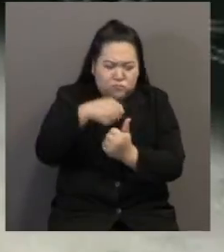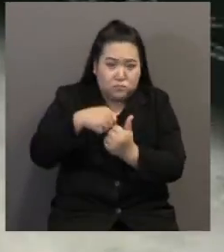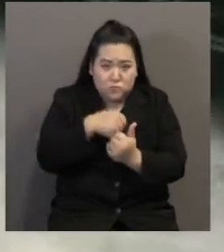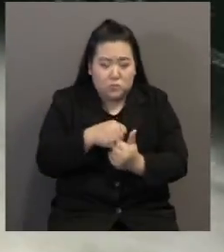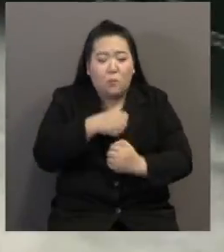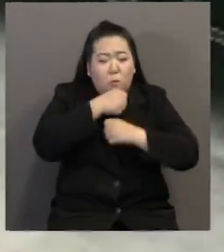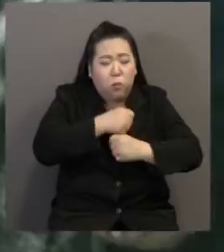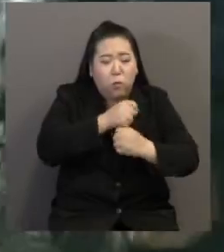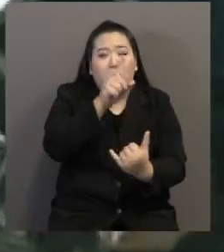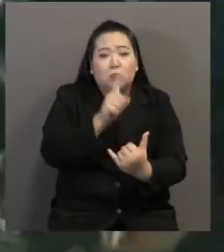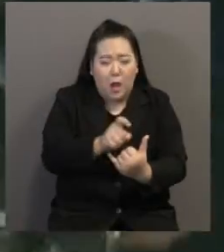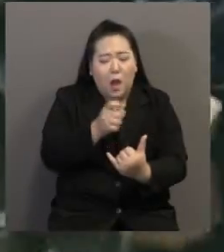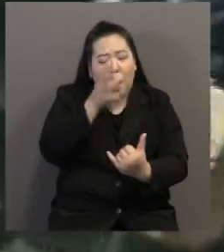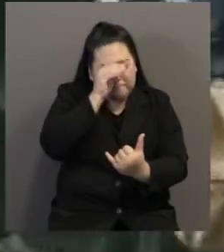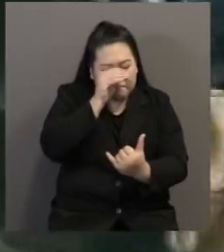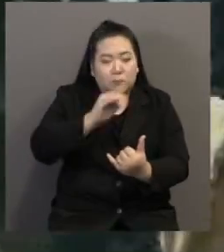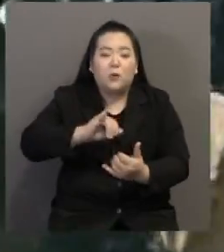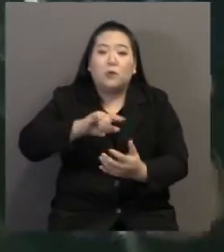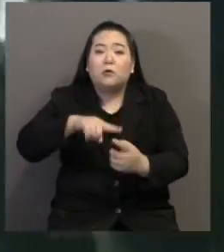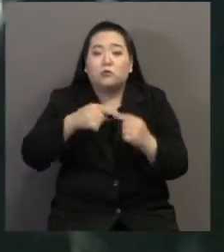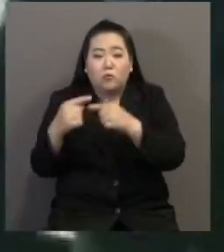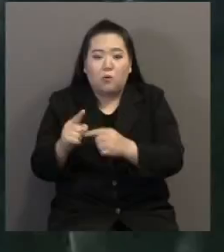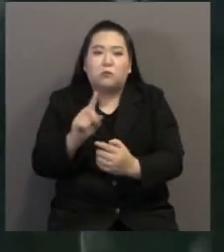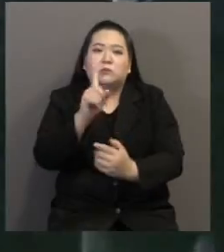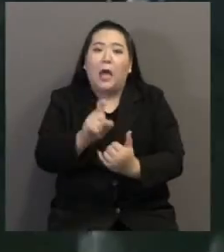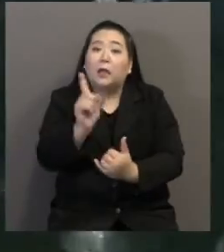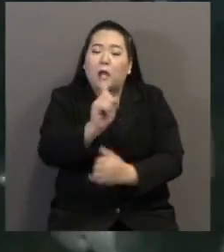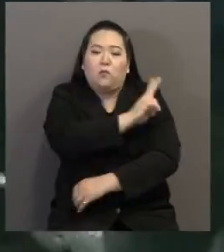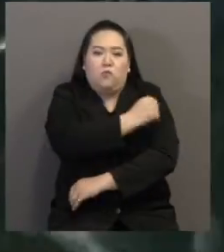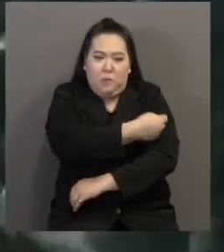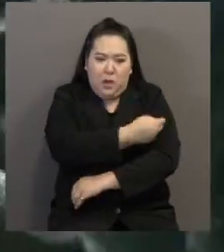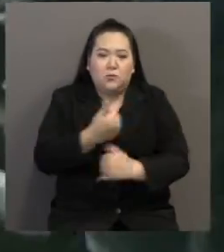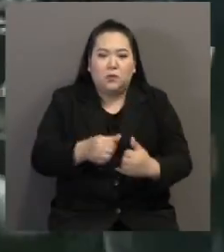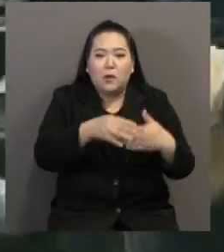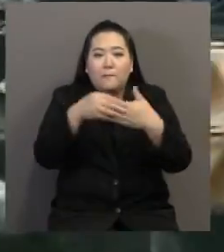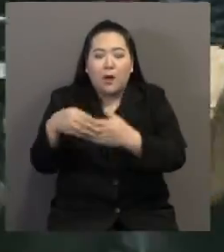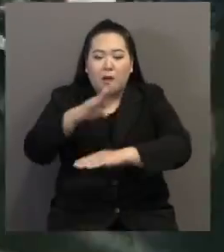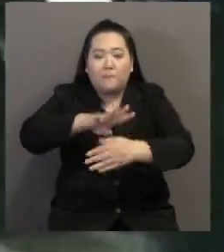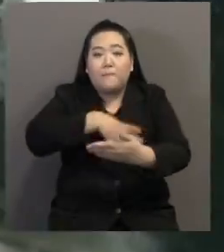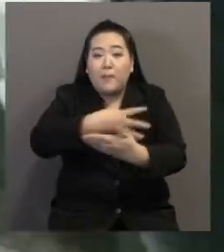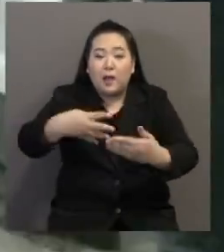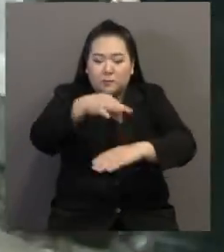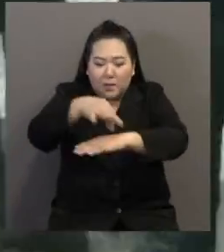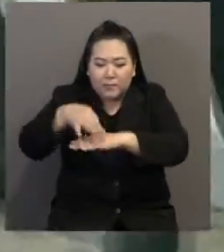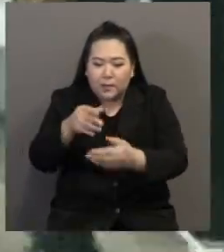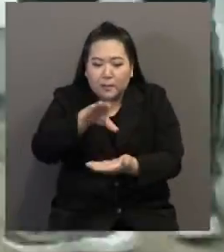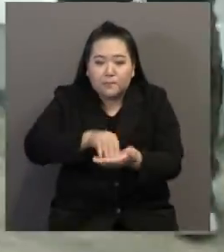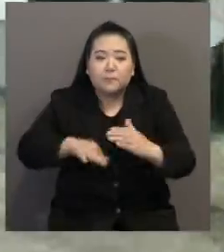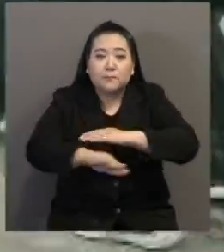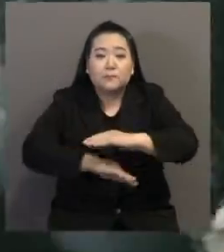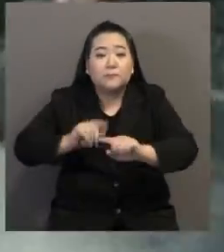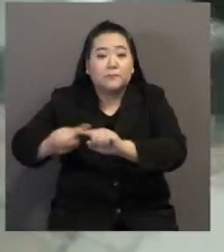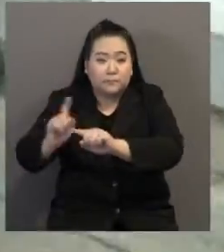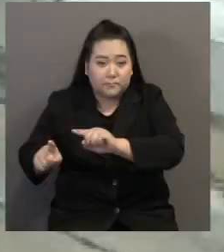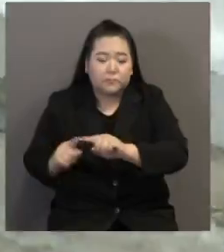ปเสียชีวิตที่โรงพยาบาลนะคะเหตุการณ์เกิดขึ้นที่พงสุขอพาร์ตเมนต์โชคชัย4ค่ะซึ่งตำรวจก็ตามไปจับกุมตัวได้ในเวล